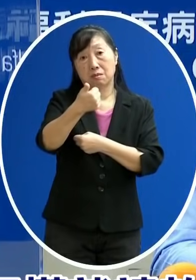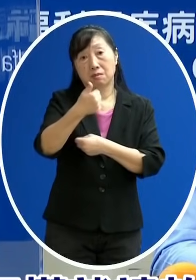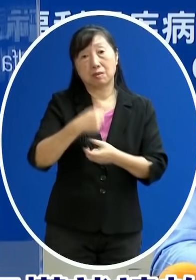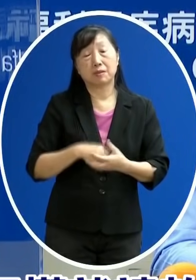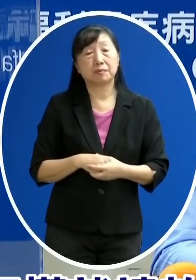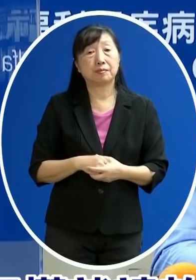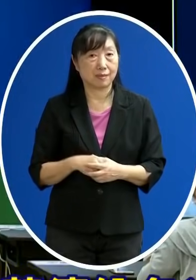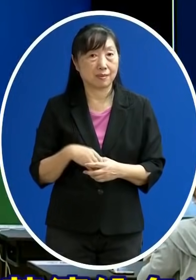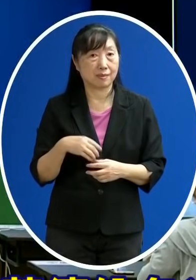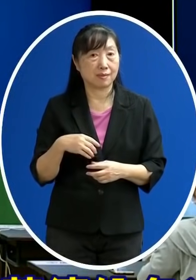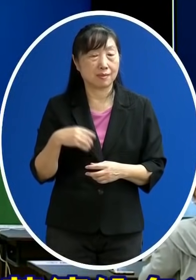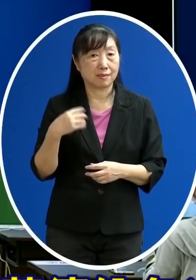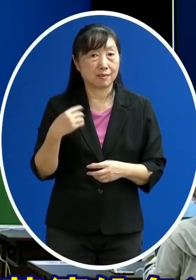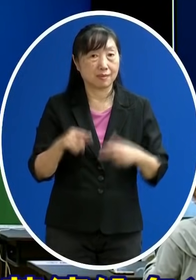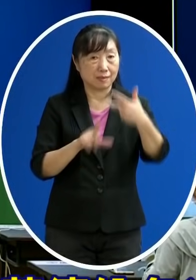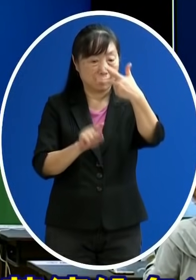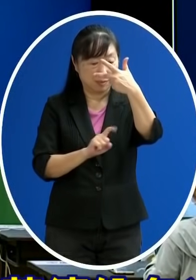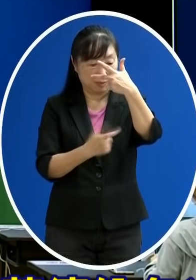一点了哈。